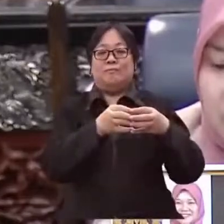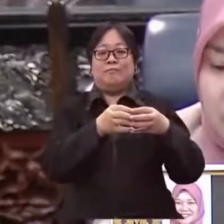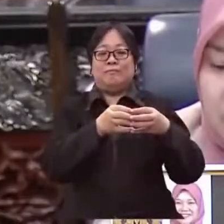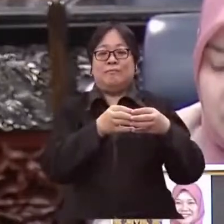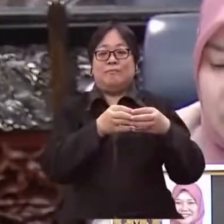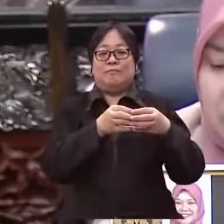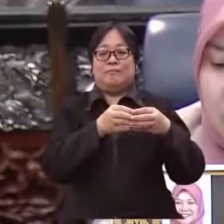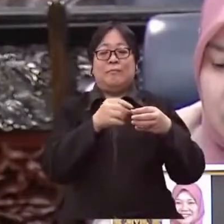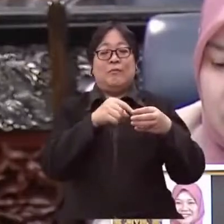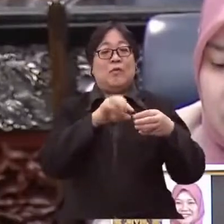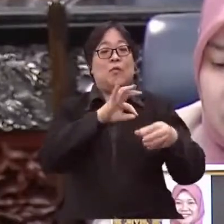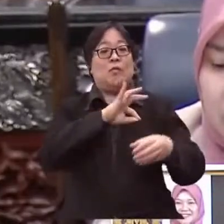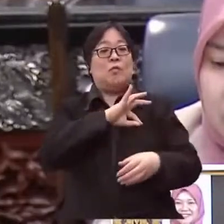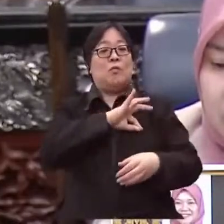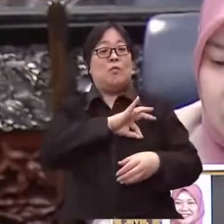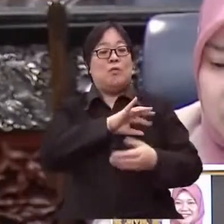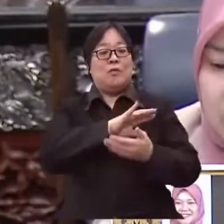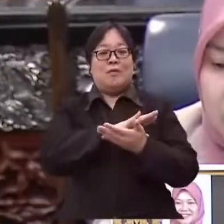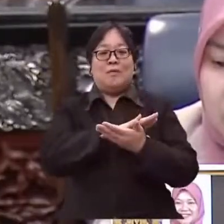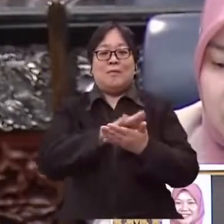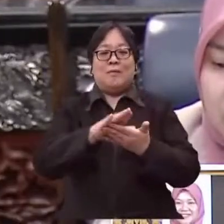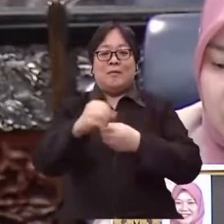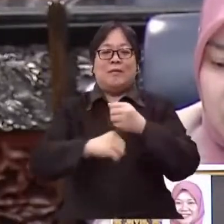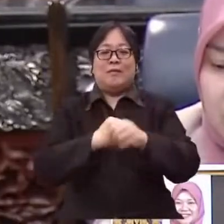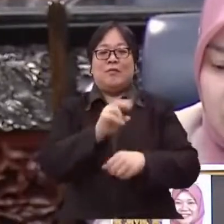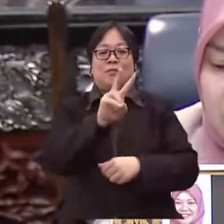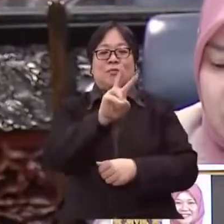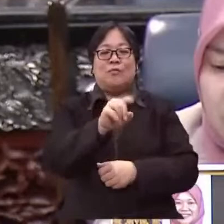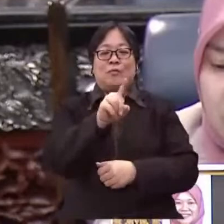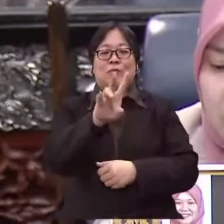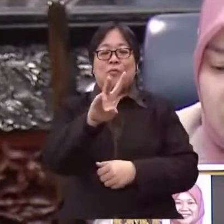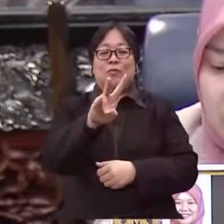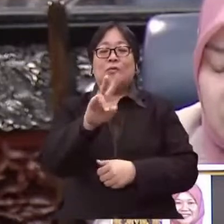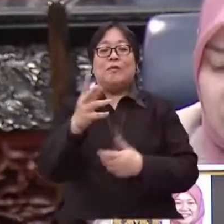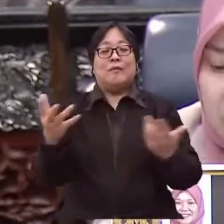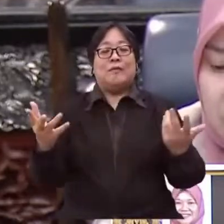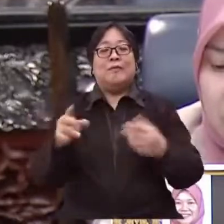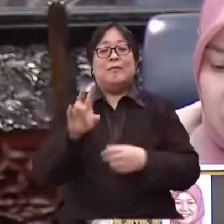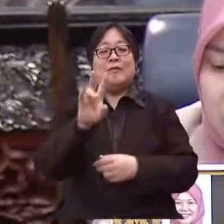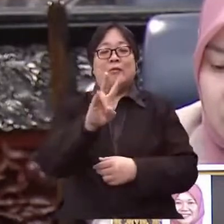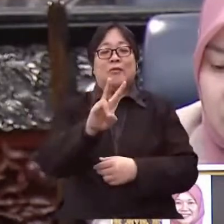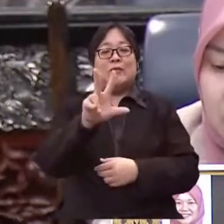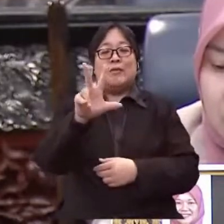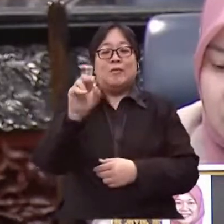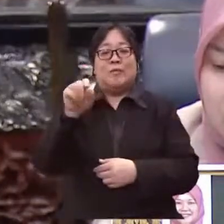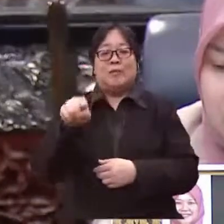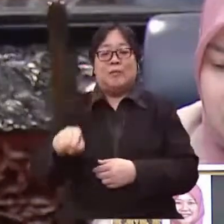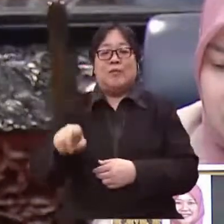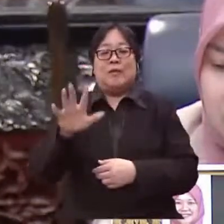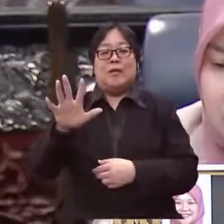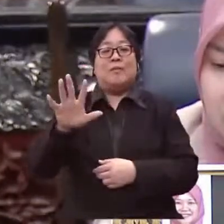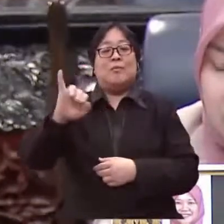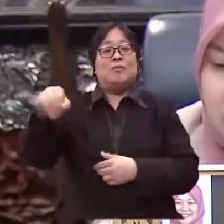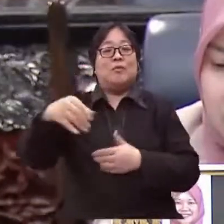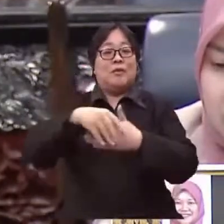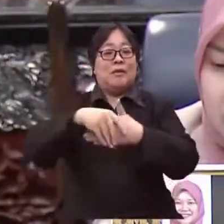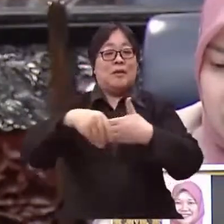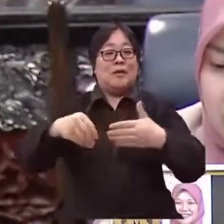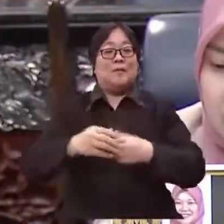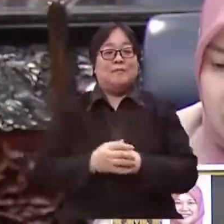izin keuntungan bersih pada tahun 2017 bagi TM adalah 730 kepulauan 5 juta Ringgit